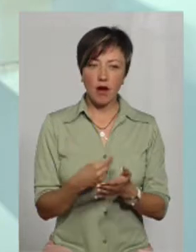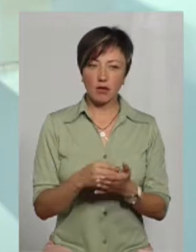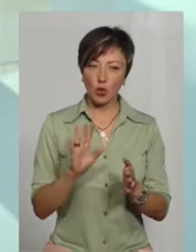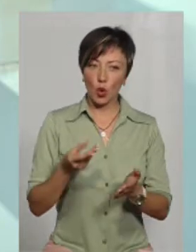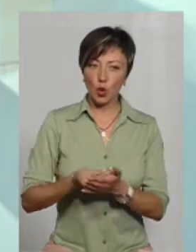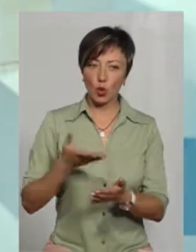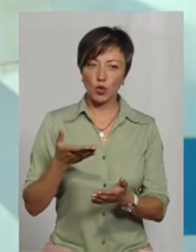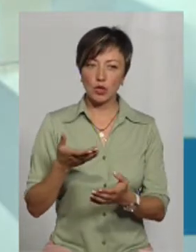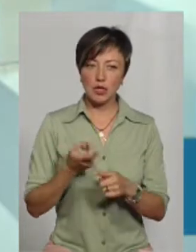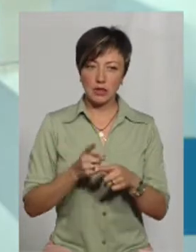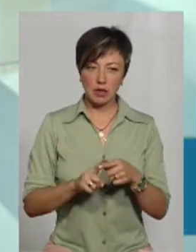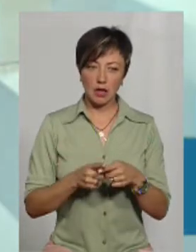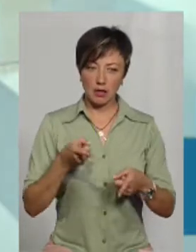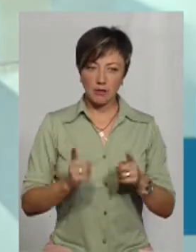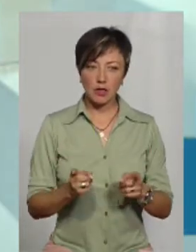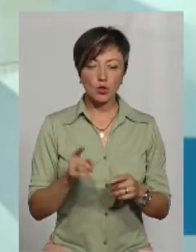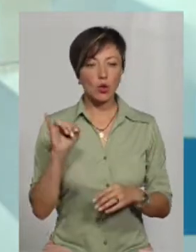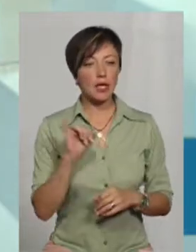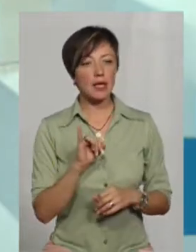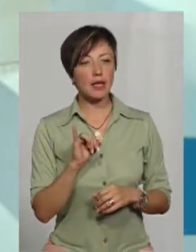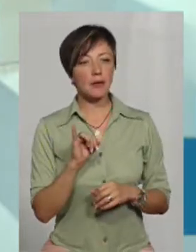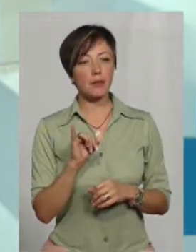буде дорожча, це звісно. І